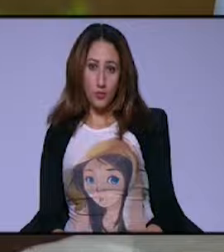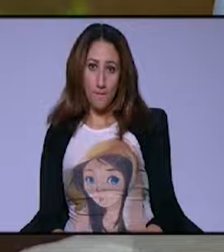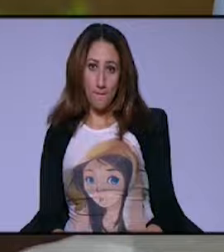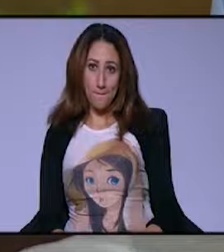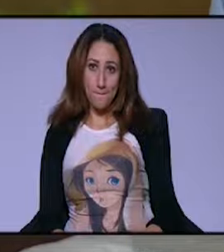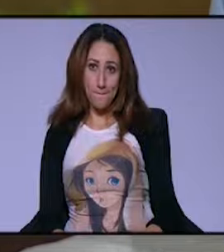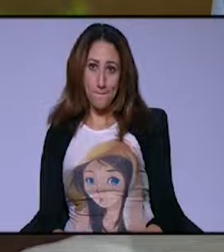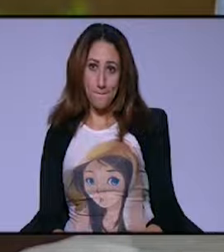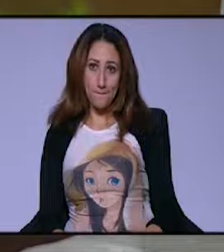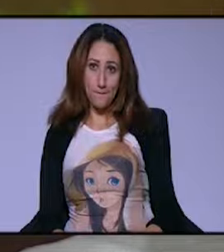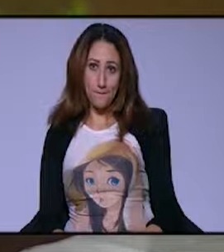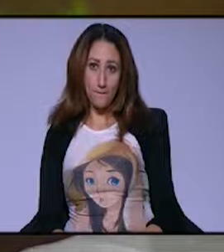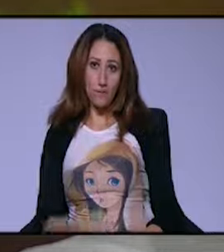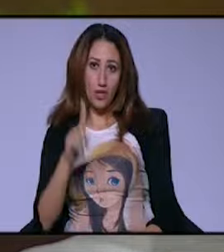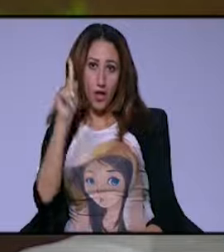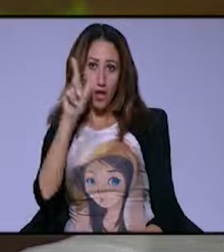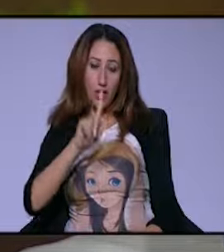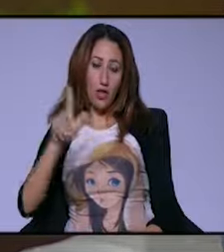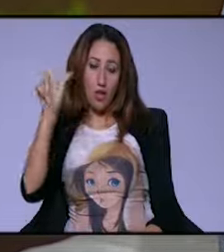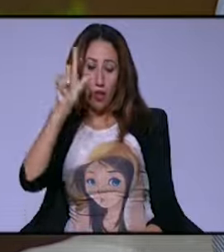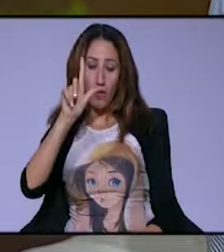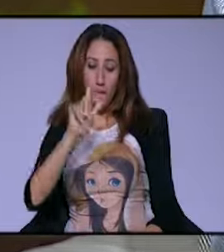الله اكبر